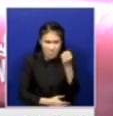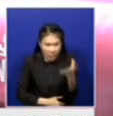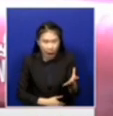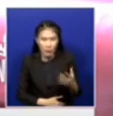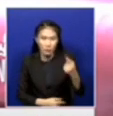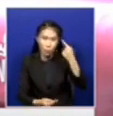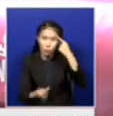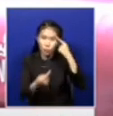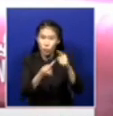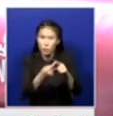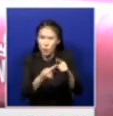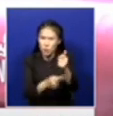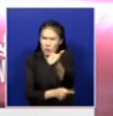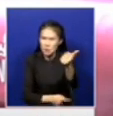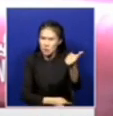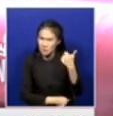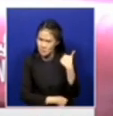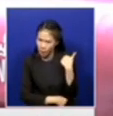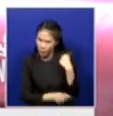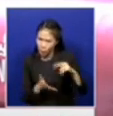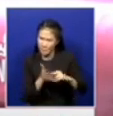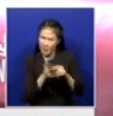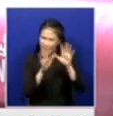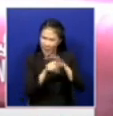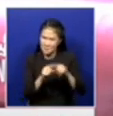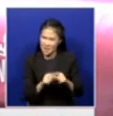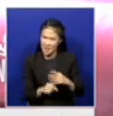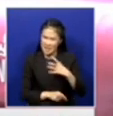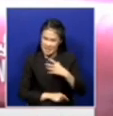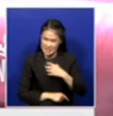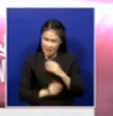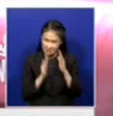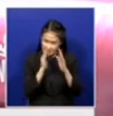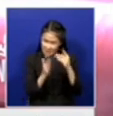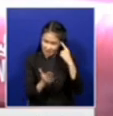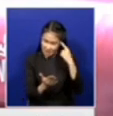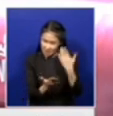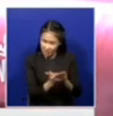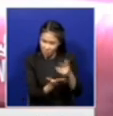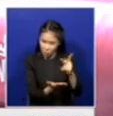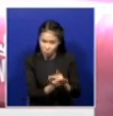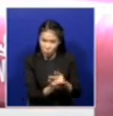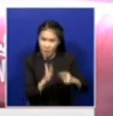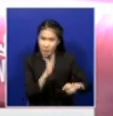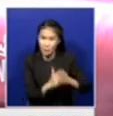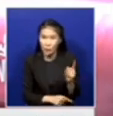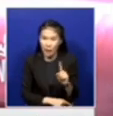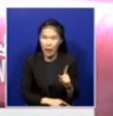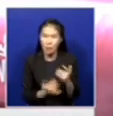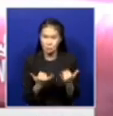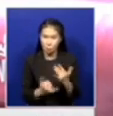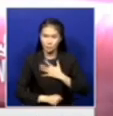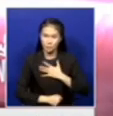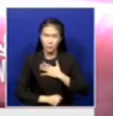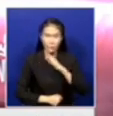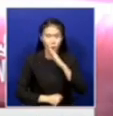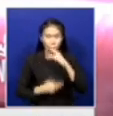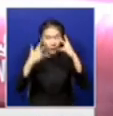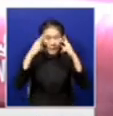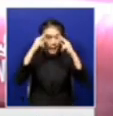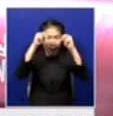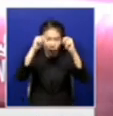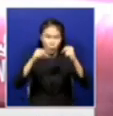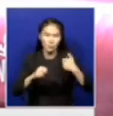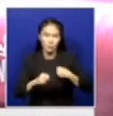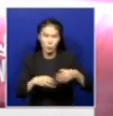ถุประสงค์อื่นใดเนี่ยแอบแฝงหรือไม่ผมเชื่ออย่างนี้ครับท่านประธานหากท่านนายกและ